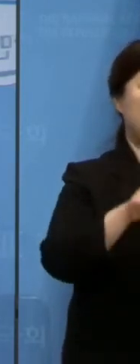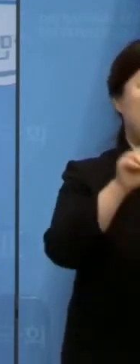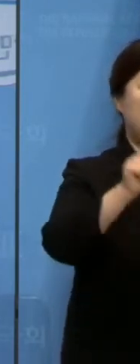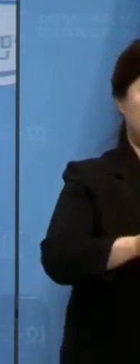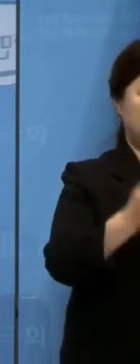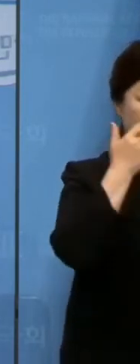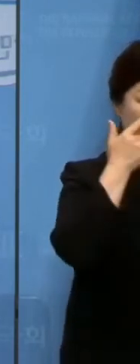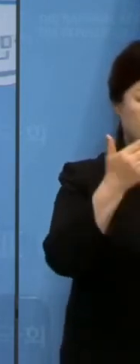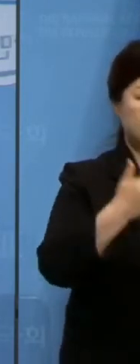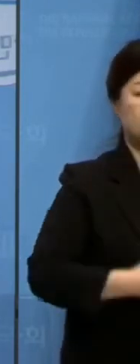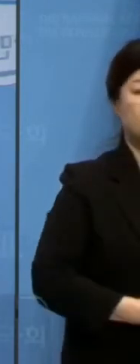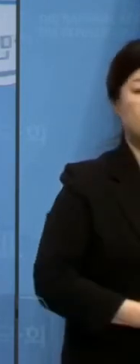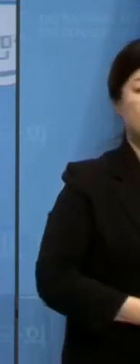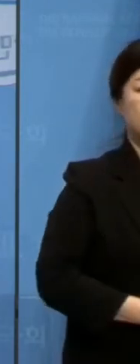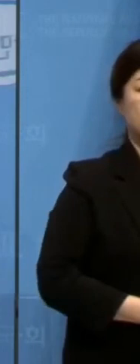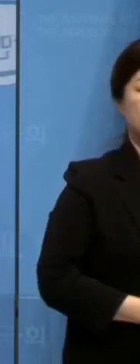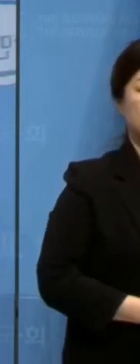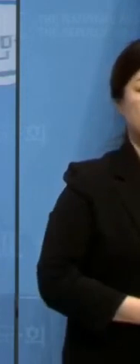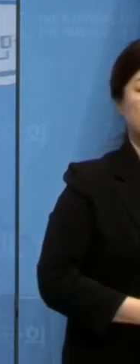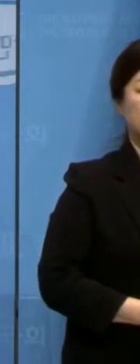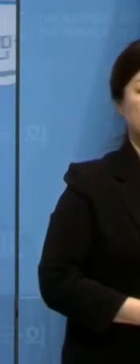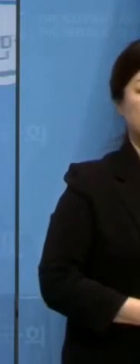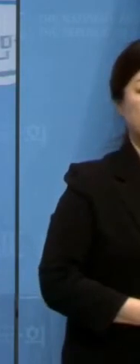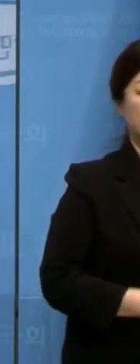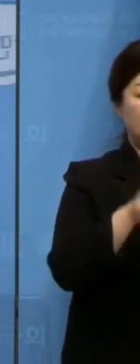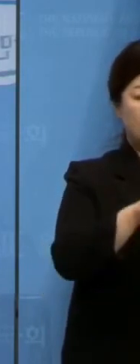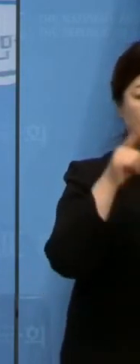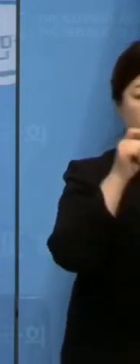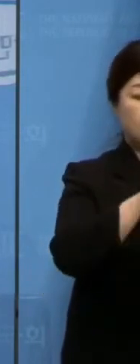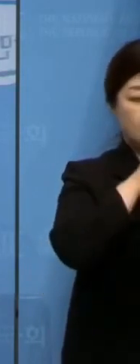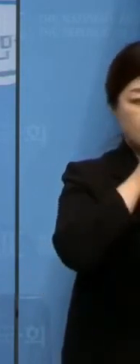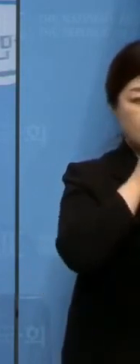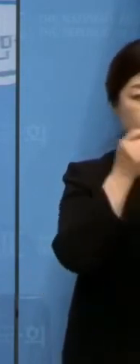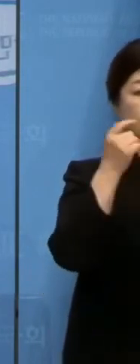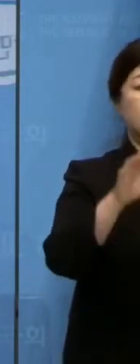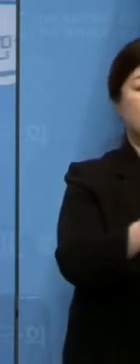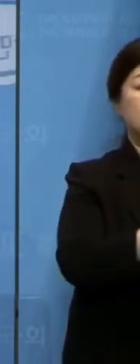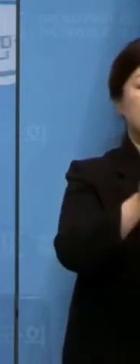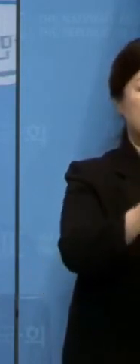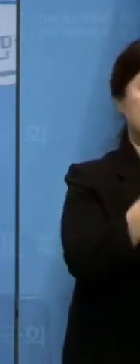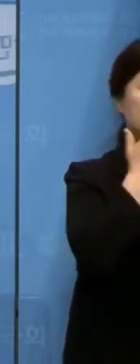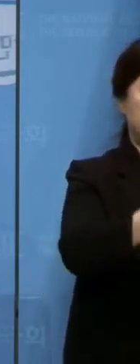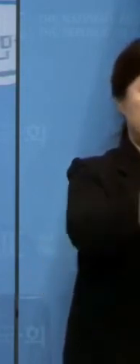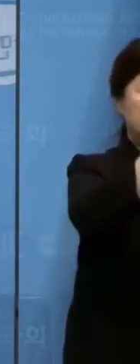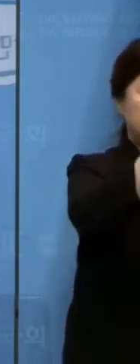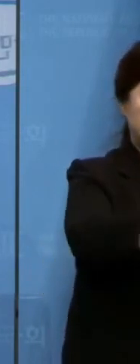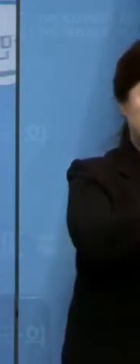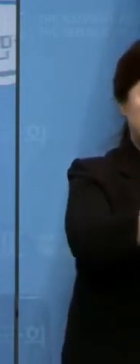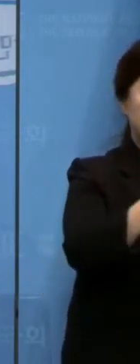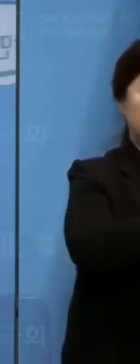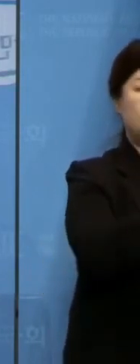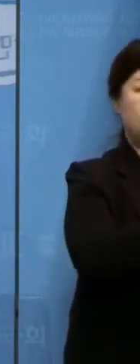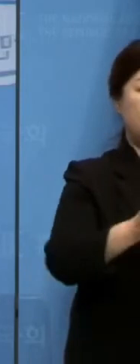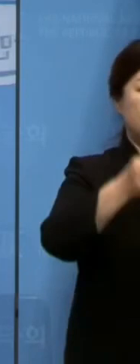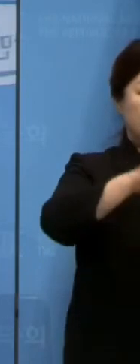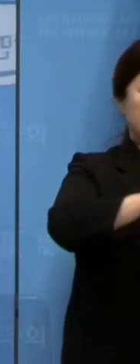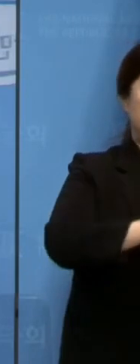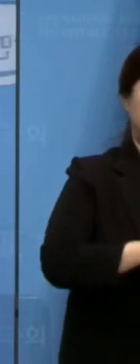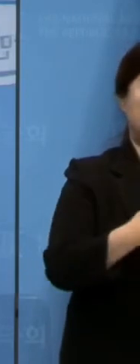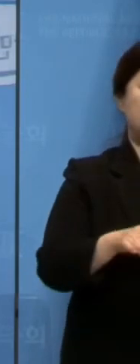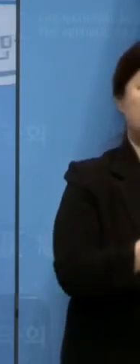볼수 있습니다. 이 의혹이 사실이라면 현직 서울시장이 가족의 재산 처분을